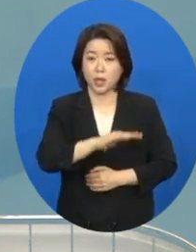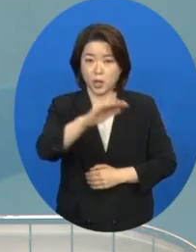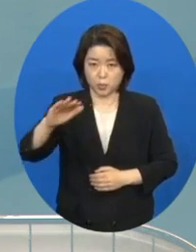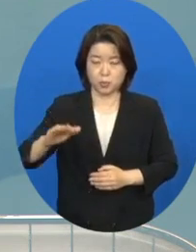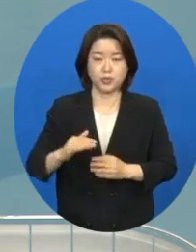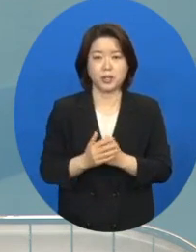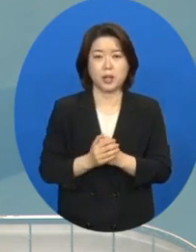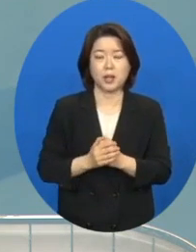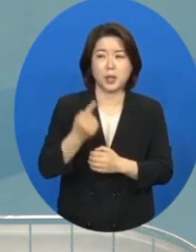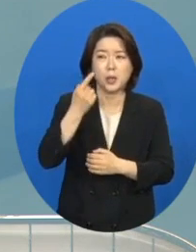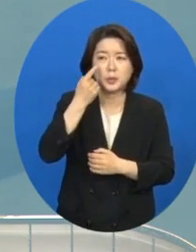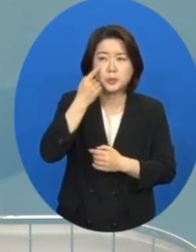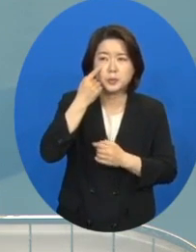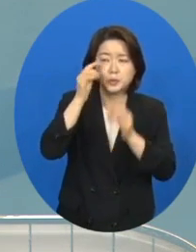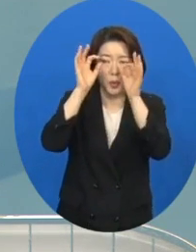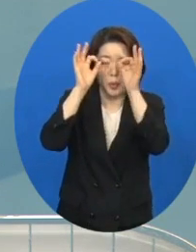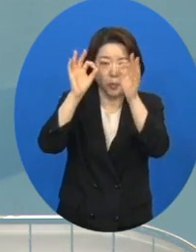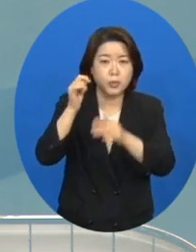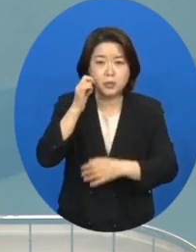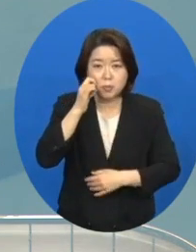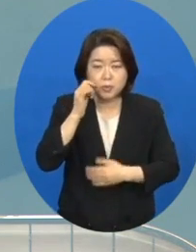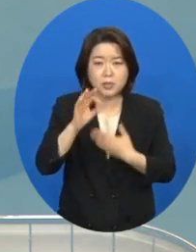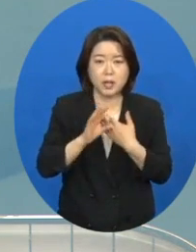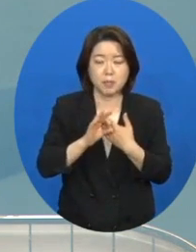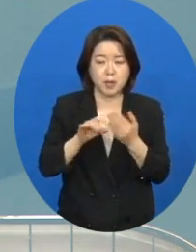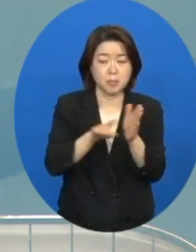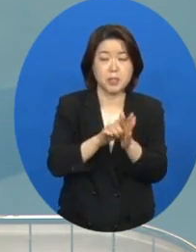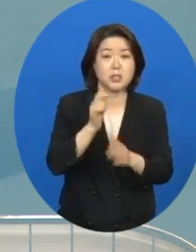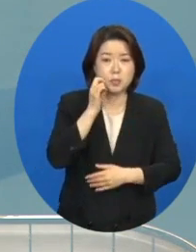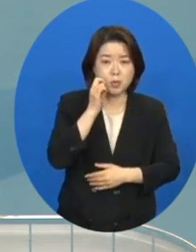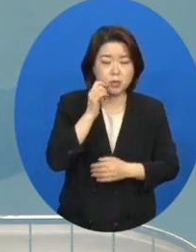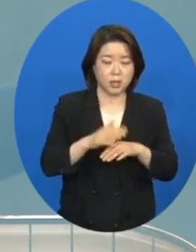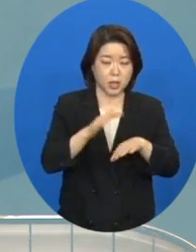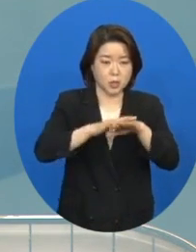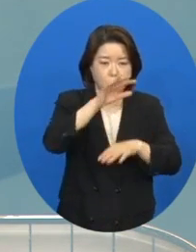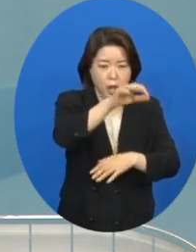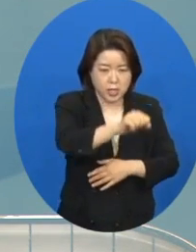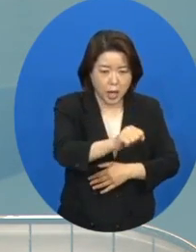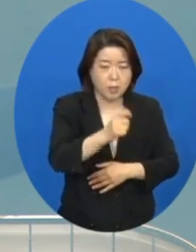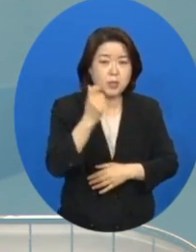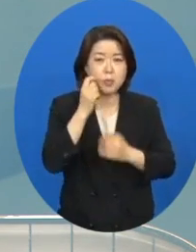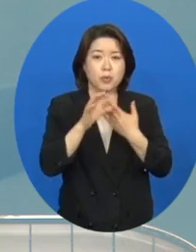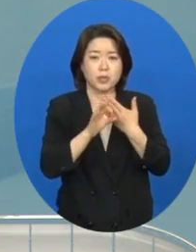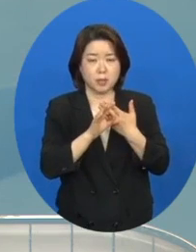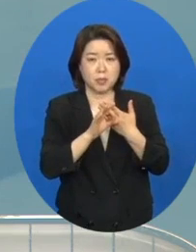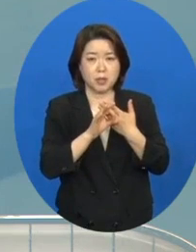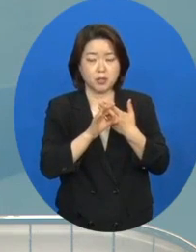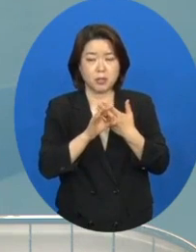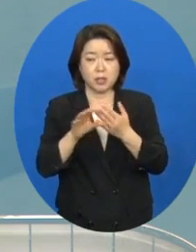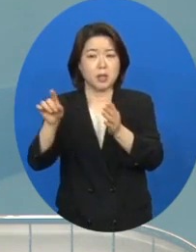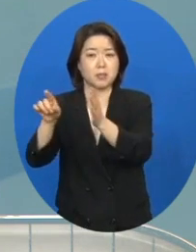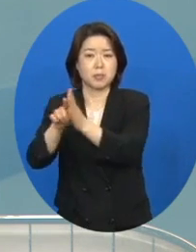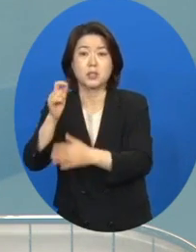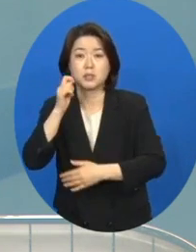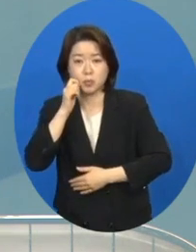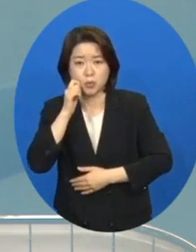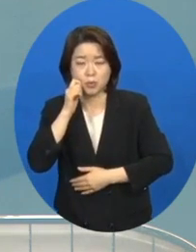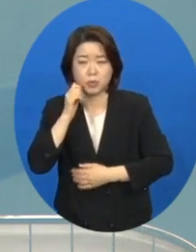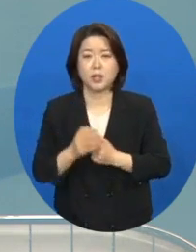우리가 눈으로 보지 못하면 믿지 못하고, 손으로 잡아보지 못하면 내가 믿지